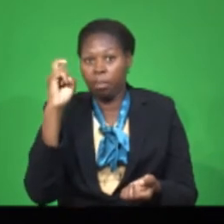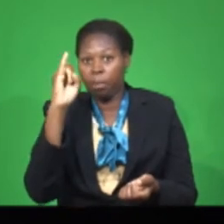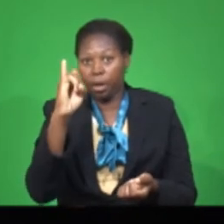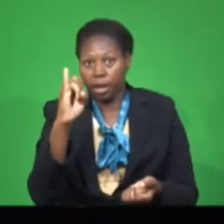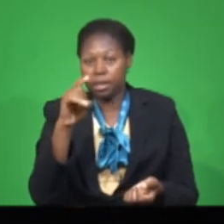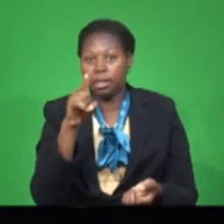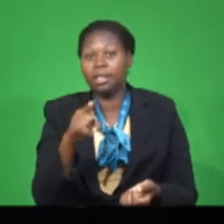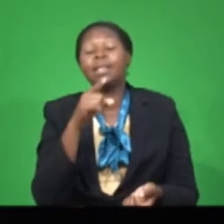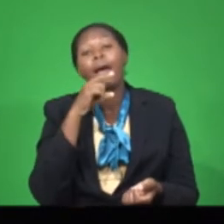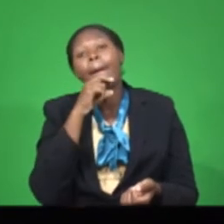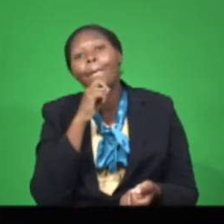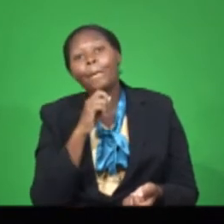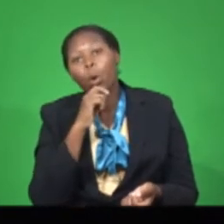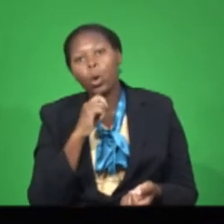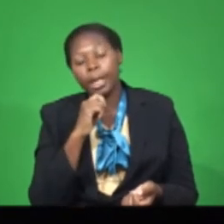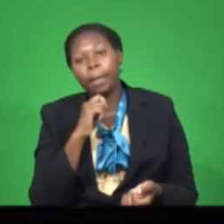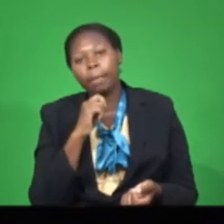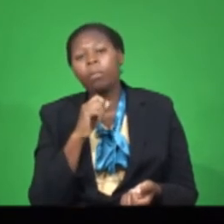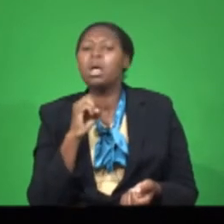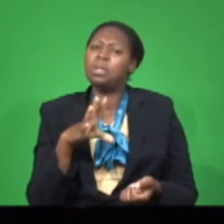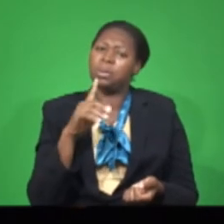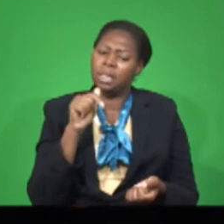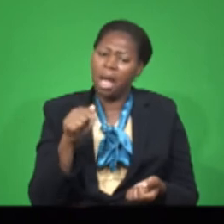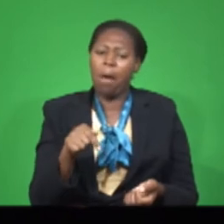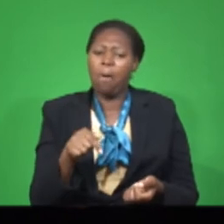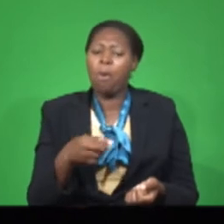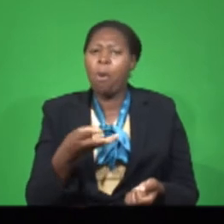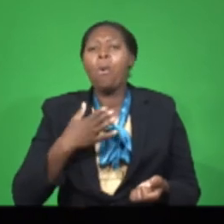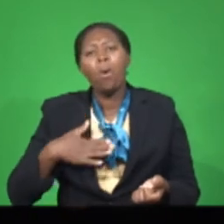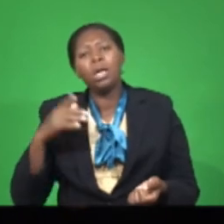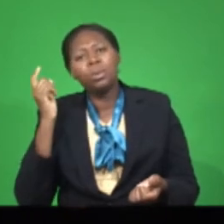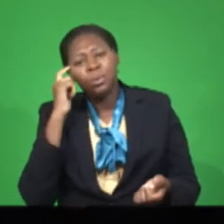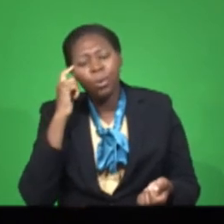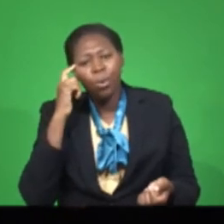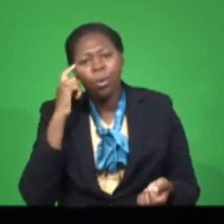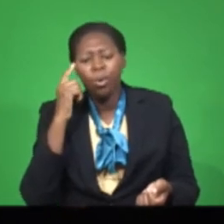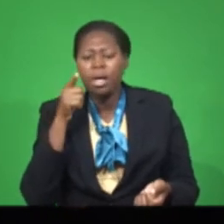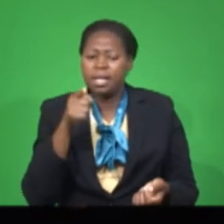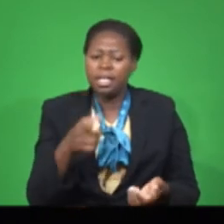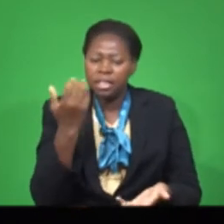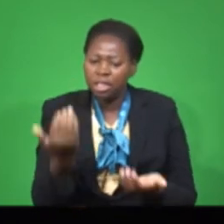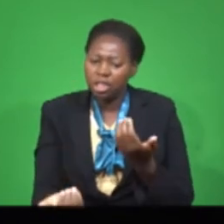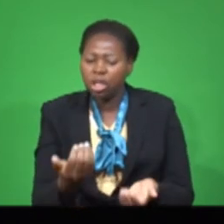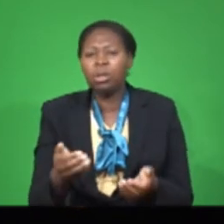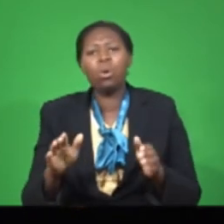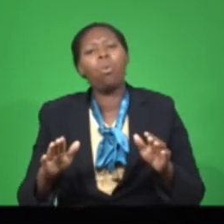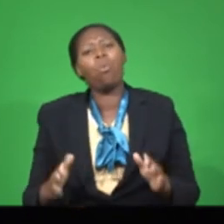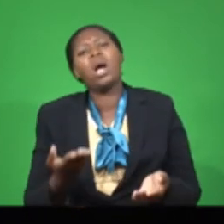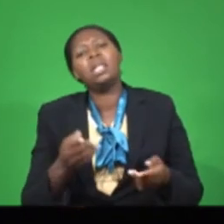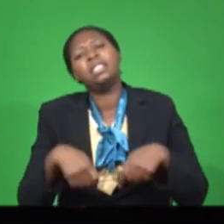kadaro mwusha, mwana mando yu. Because mwana we muroora ka. Anufandira. Muzuguru ka. Anufandira kuti sekuru